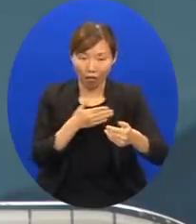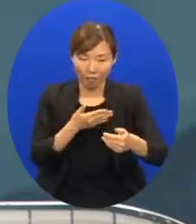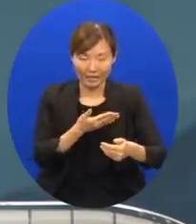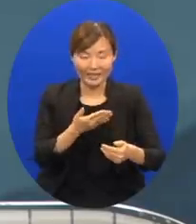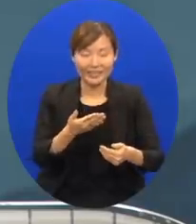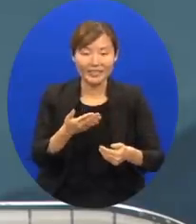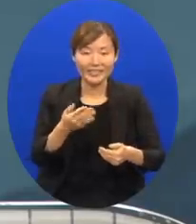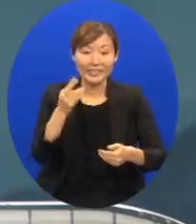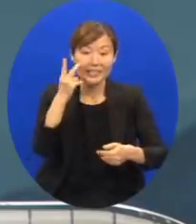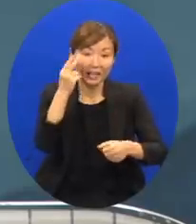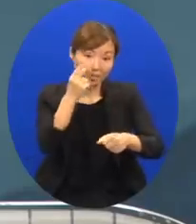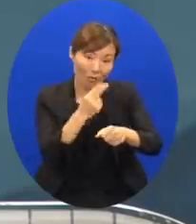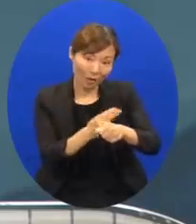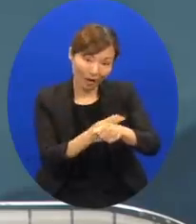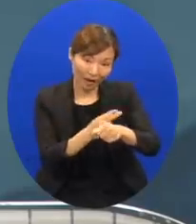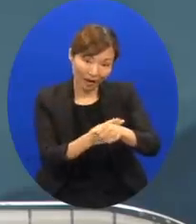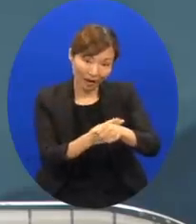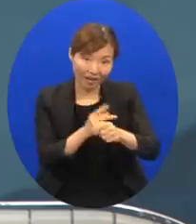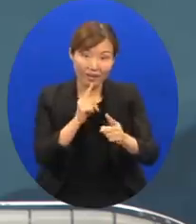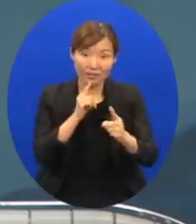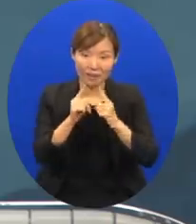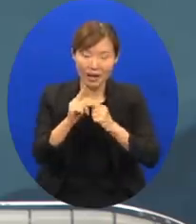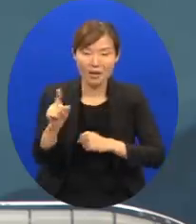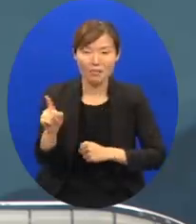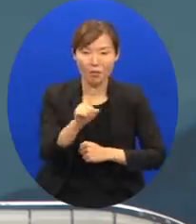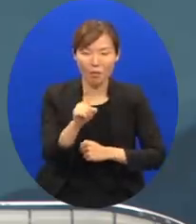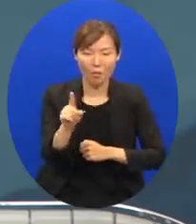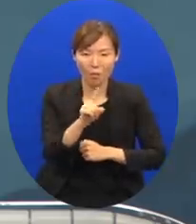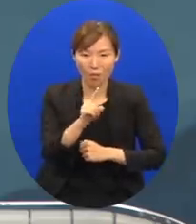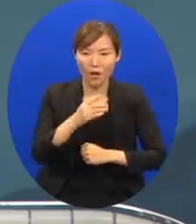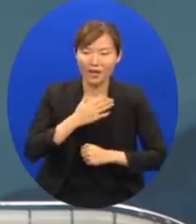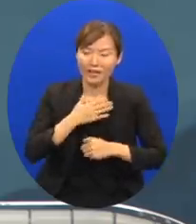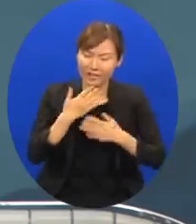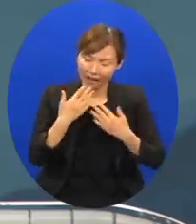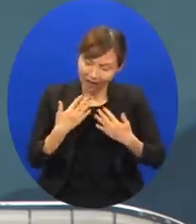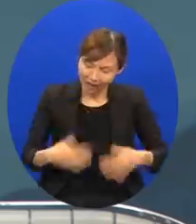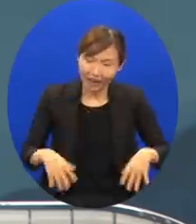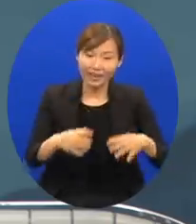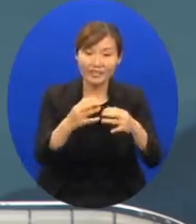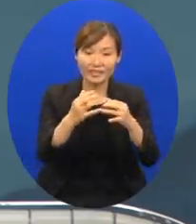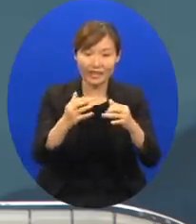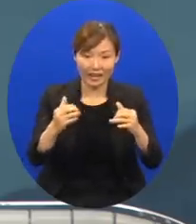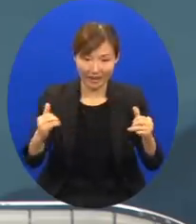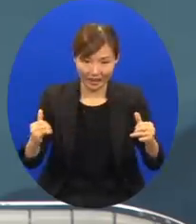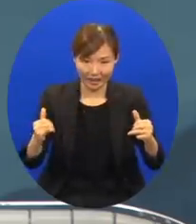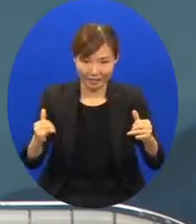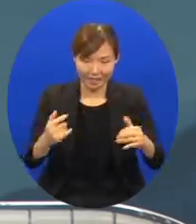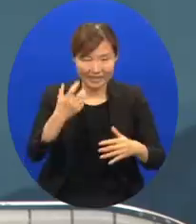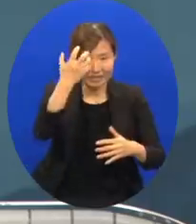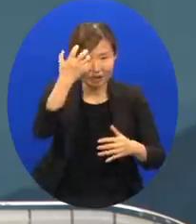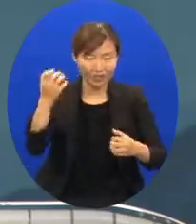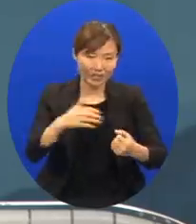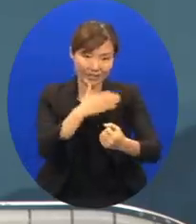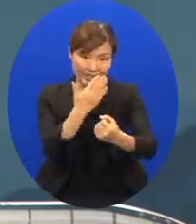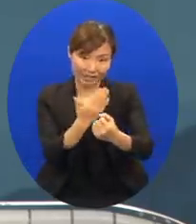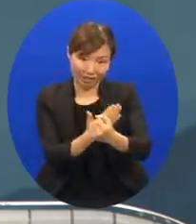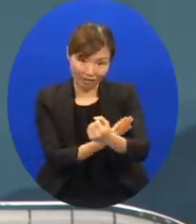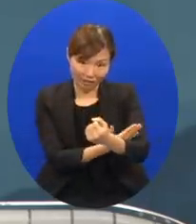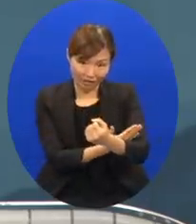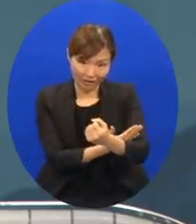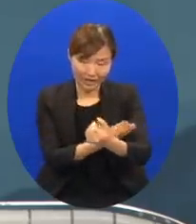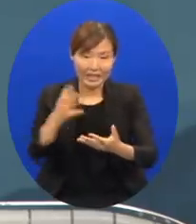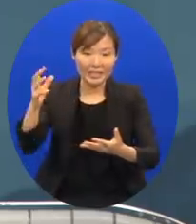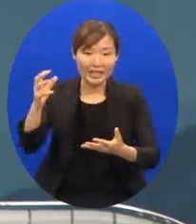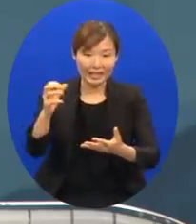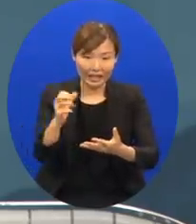바울은 자기가 얼마나 약한 사람이었는지 그리고 얼마나 성령의 능력을 의존해서 사역을 했었는지 를